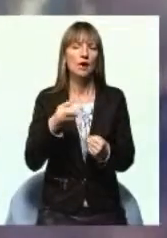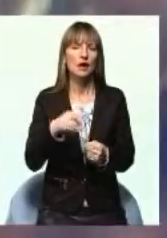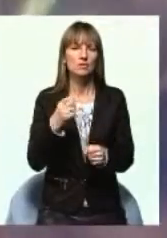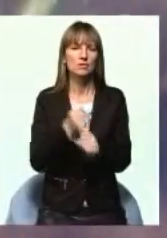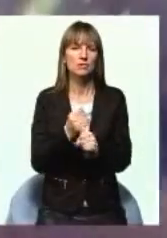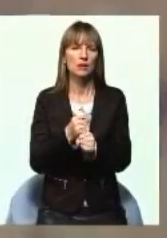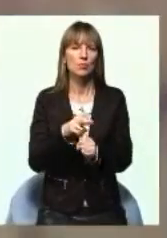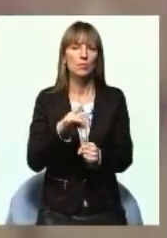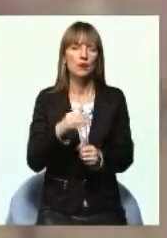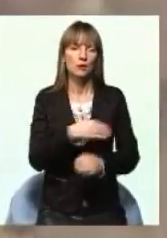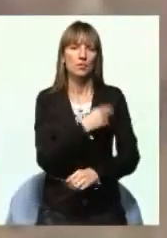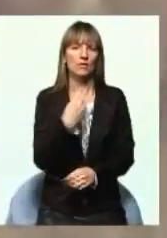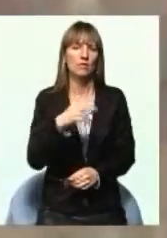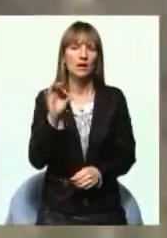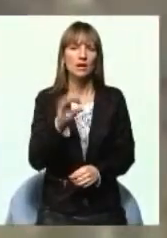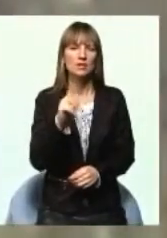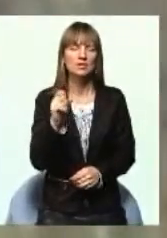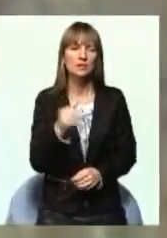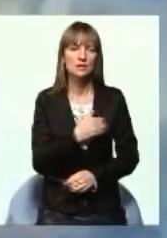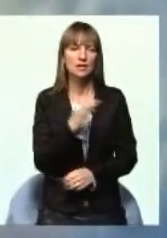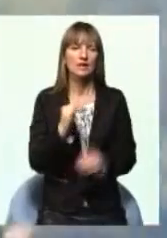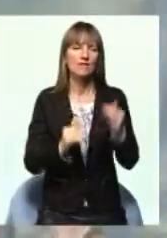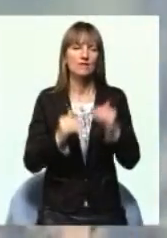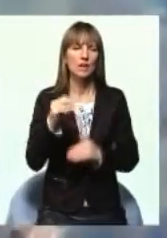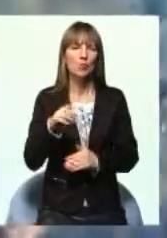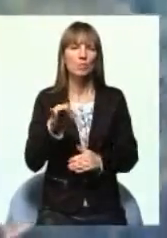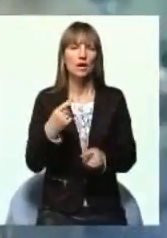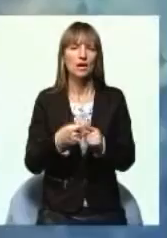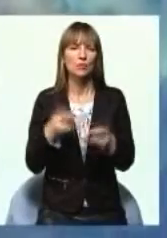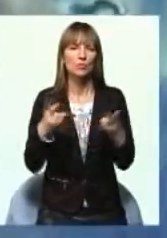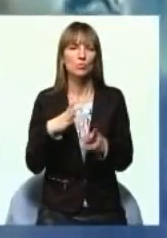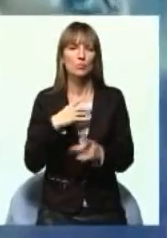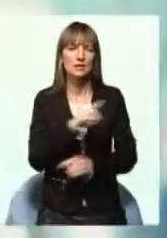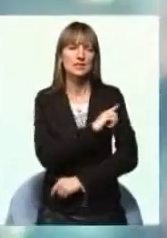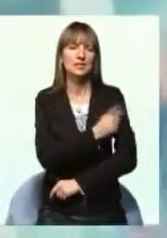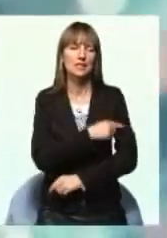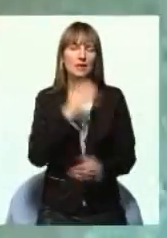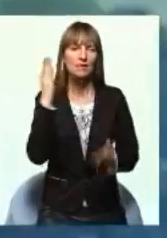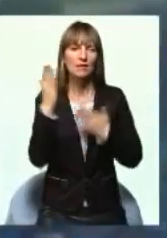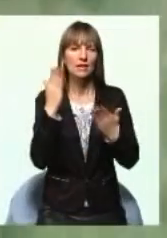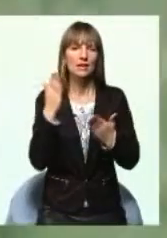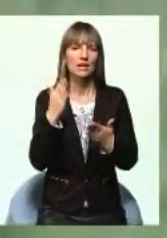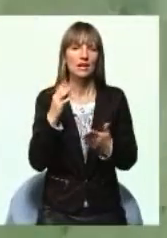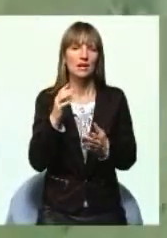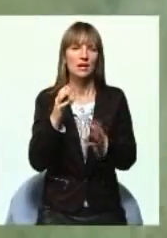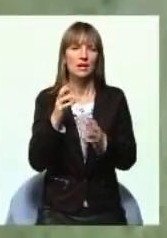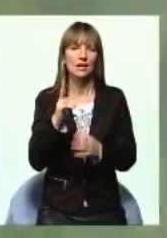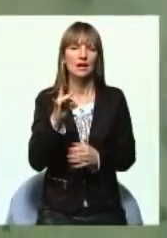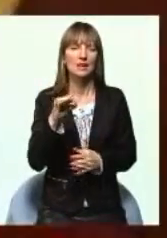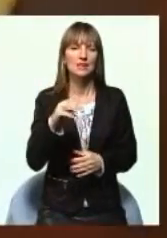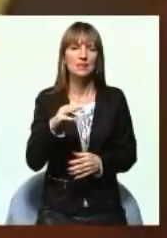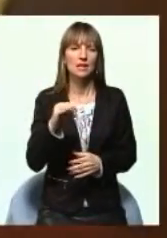температурі 20 градусів за Цельсієм і вище. Але при цьому повинен бути сильний вітер. Кристалики льоду, що містяться